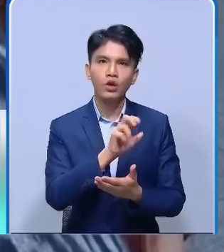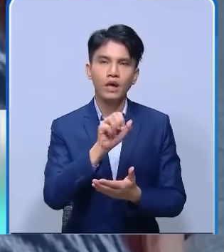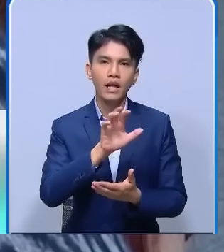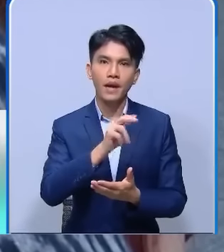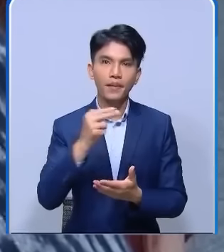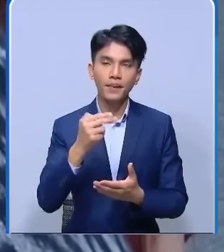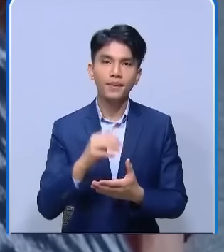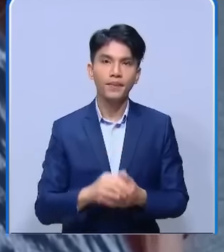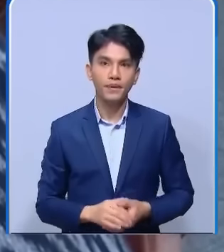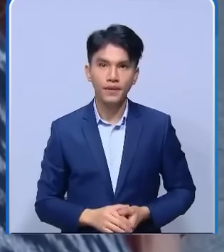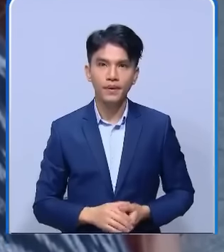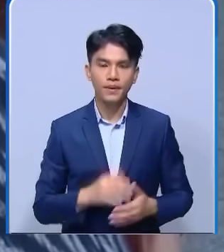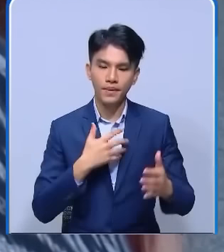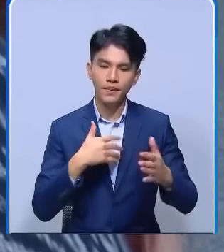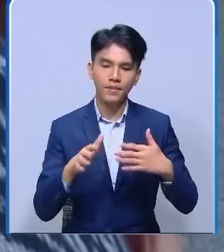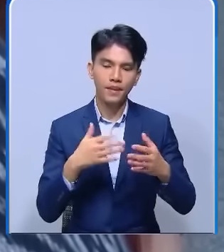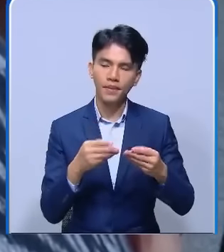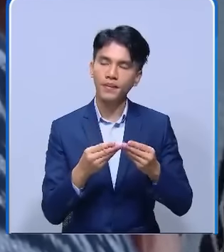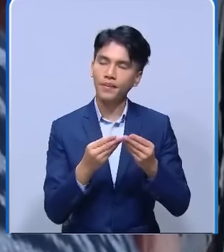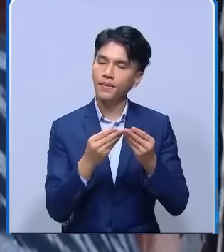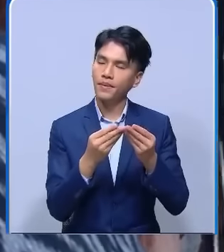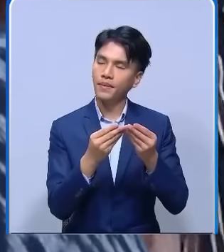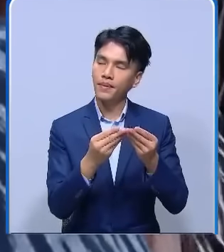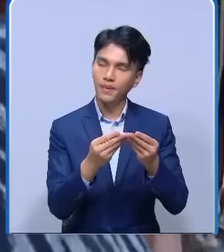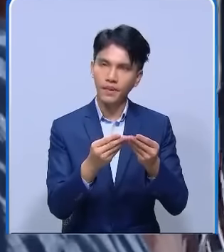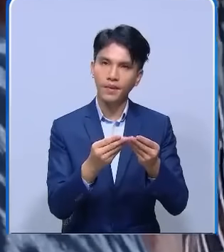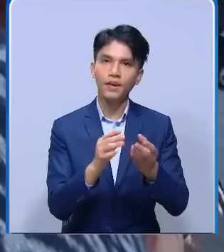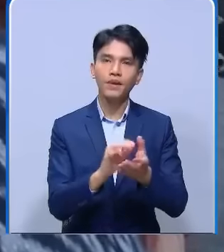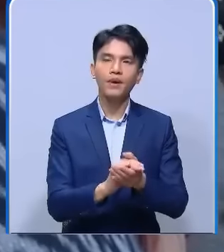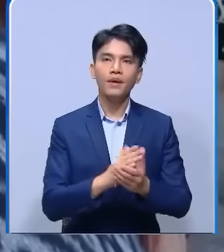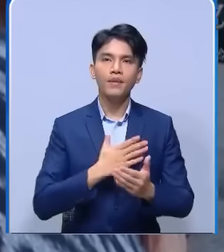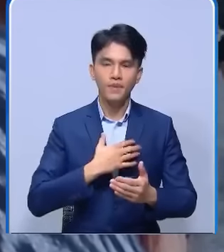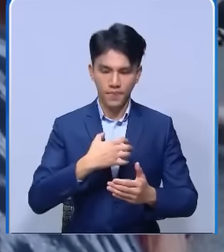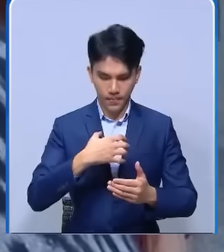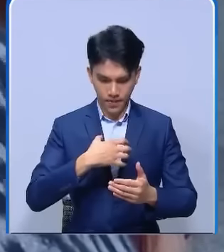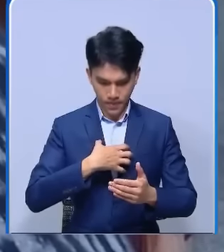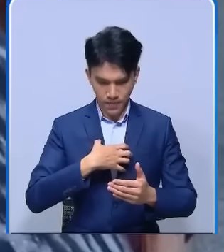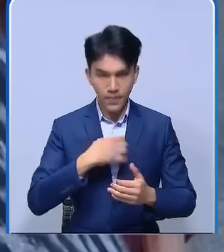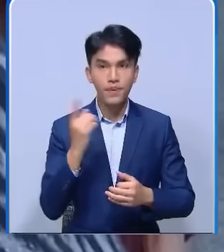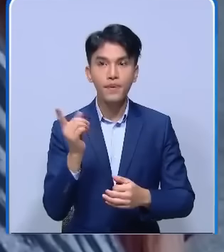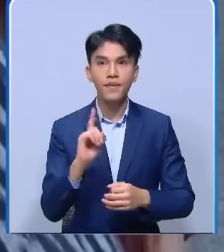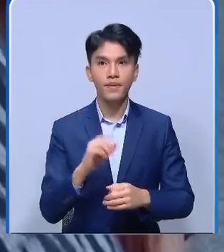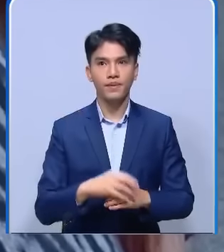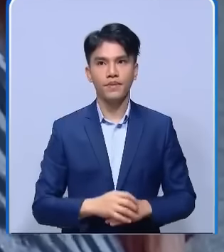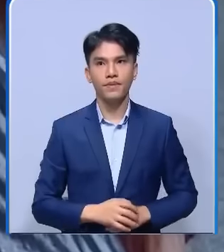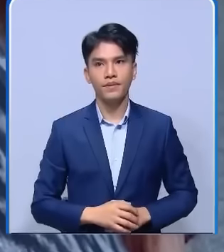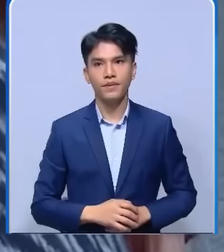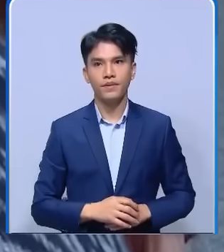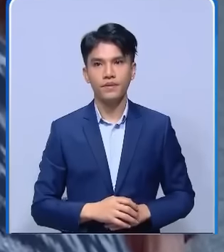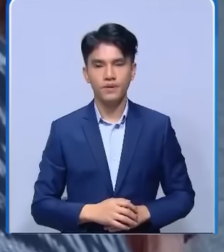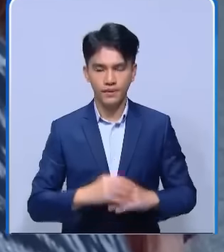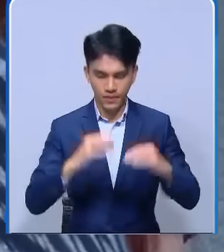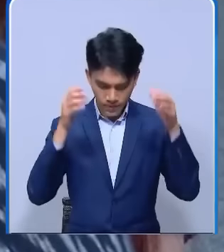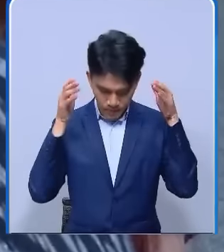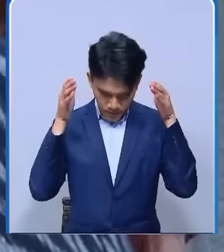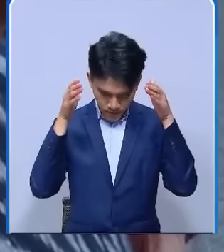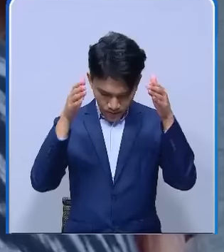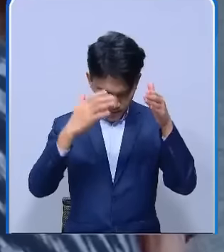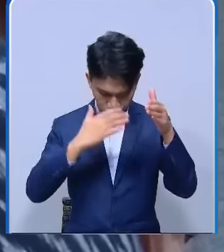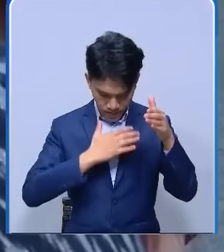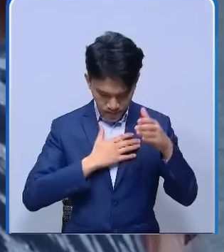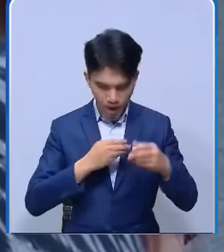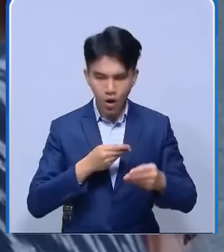ล้วก็พี่ยกโทษให้พี่ยกโทษให้เลยนะแล้วพี่ก็อยากให้คุณพรทำอะไรรู้ไหมตั้งใจเถอะคือเรามีตักคื